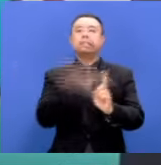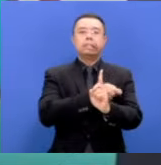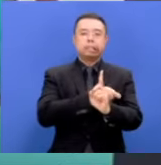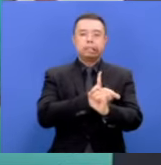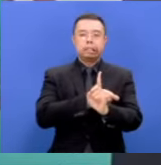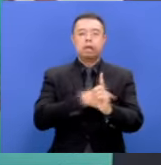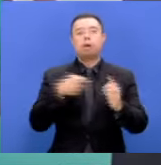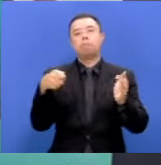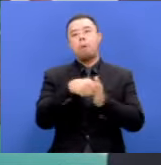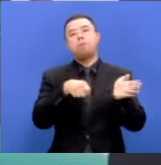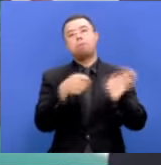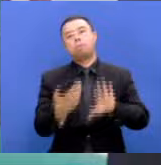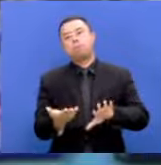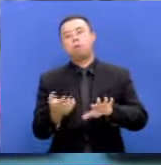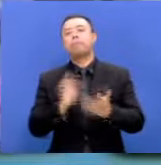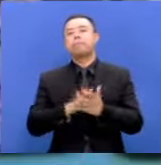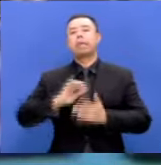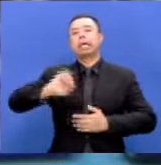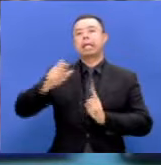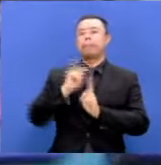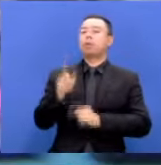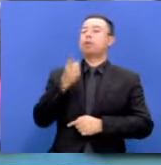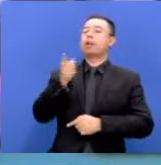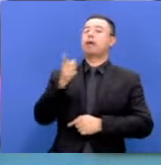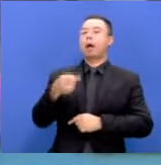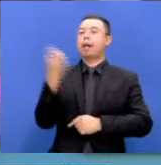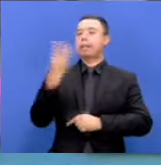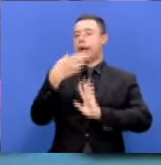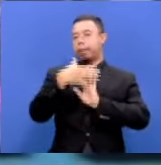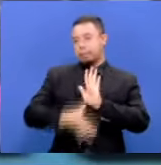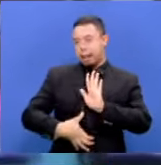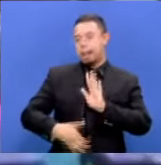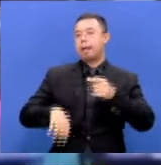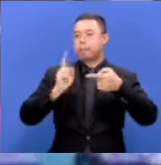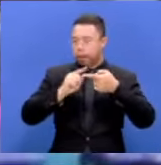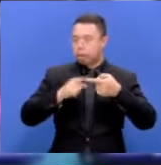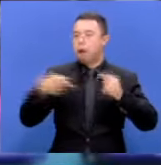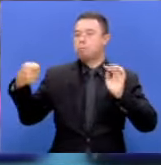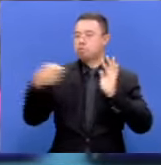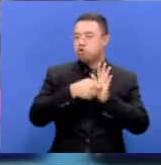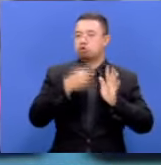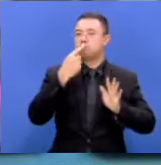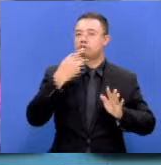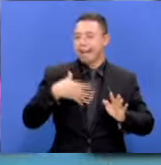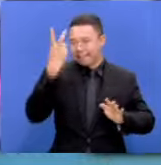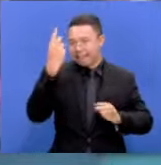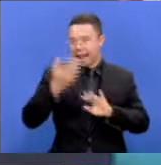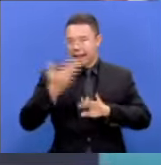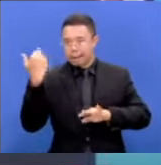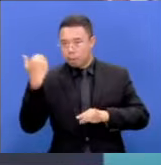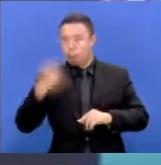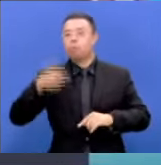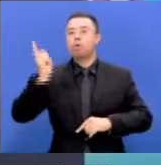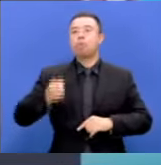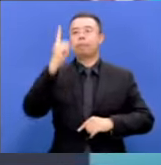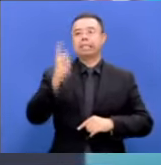Akibat perbuatannya, jaksa mendakwa terdakwa dengan tiga pasal, diantaranya pasal pembunuhan berencana dengan ancaman hukuman